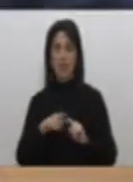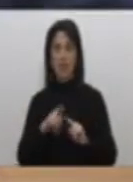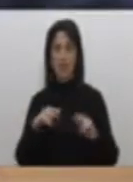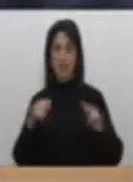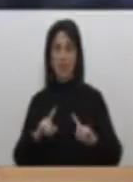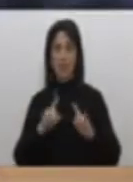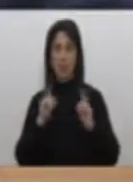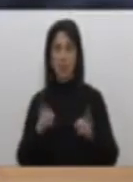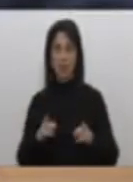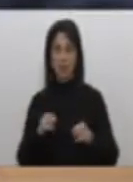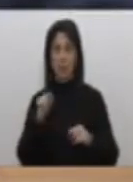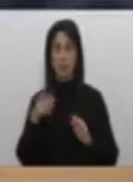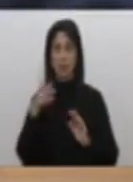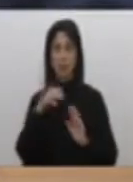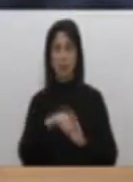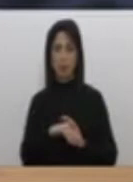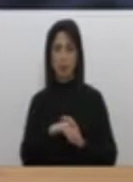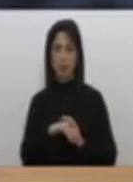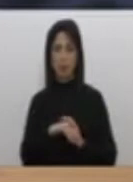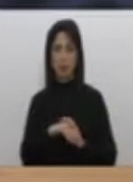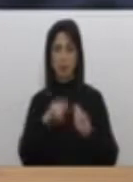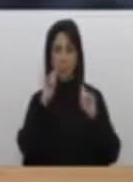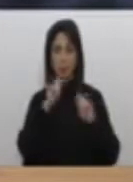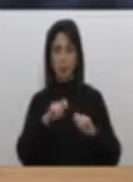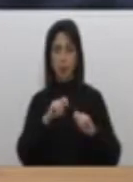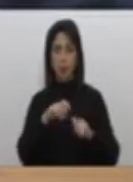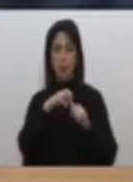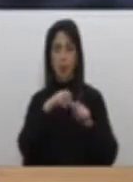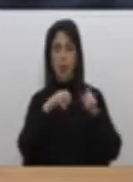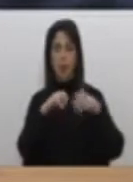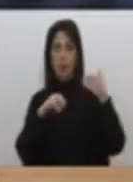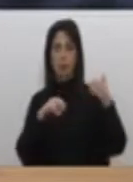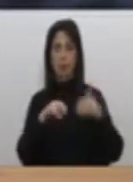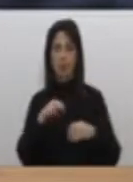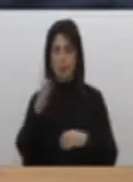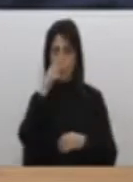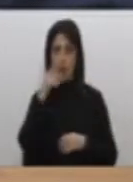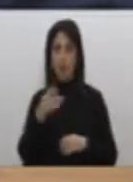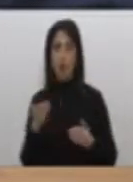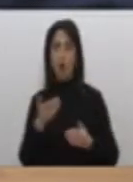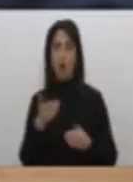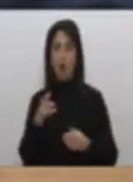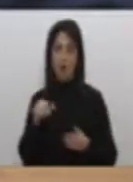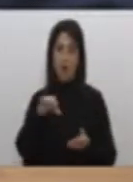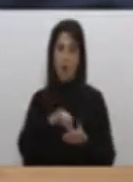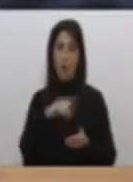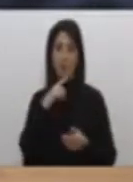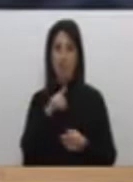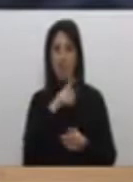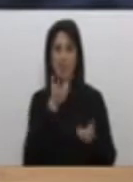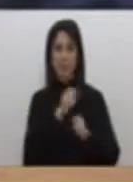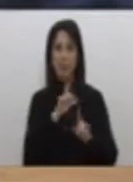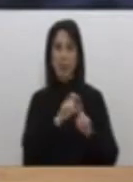dadasturda, matchoris Ukrainis magalchinosnis khridan. Mogetsonat, romelime gamokhodi da tkvit ro es miugebeli